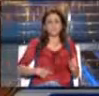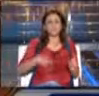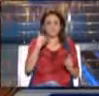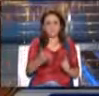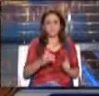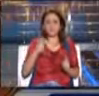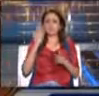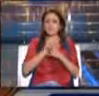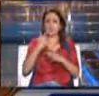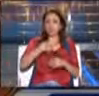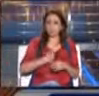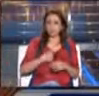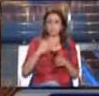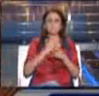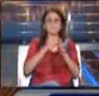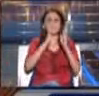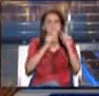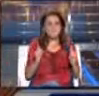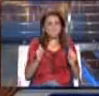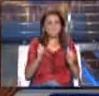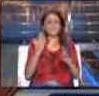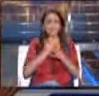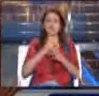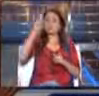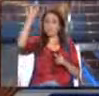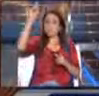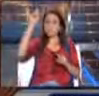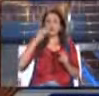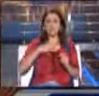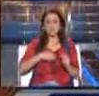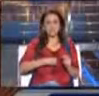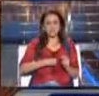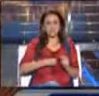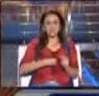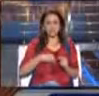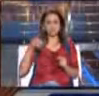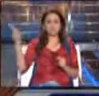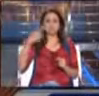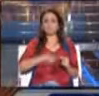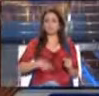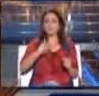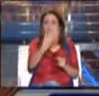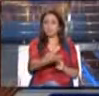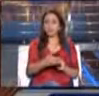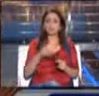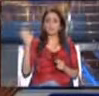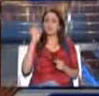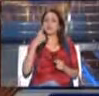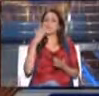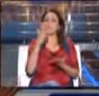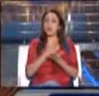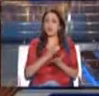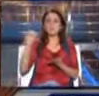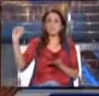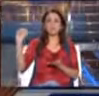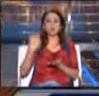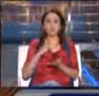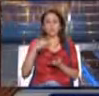او في سبيل الوطن او في سبيل الله او اي كانت النية او الهدف بتاعهم، ان هم ياخدوا حقهم. اللي انا عايز